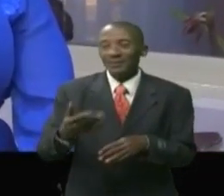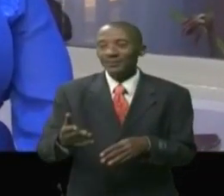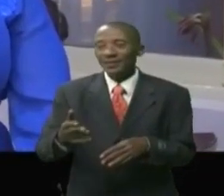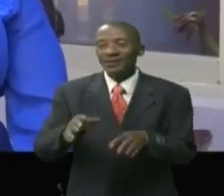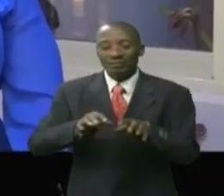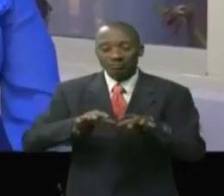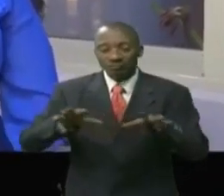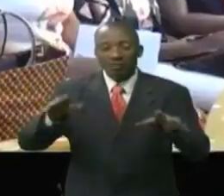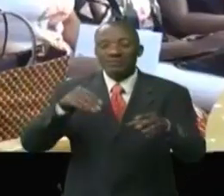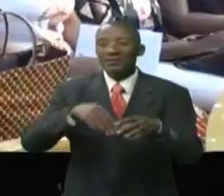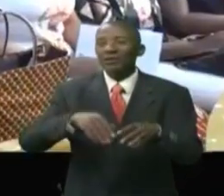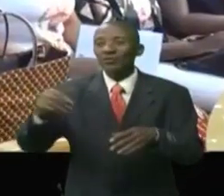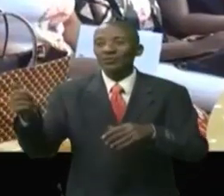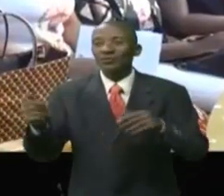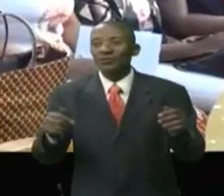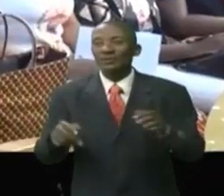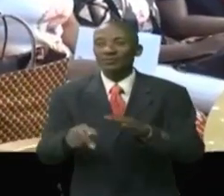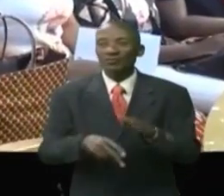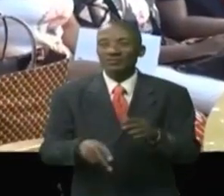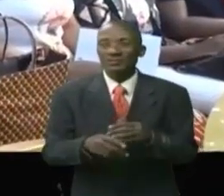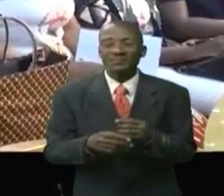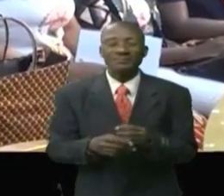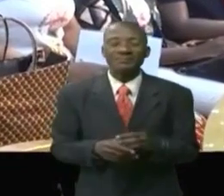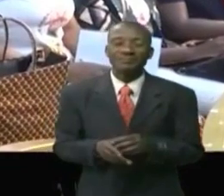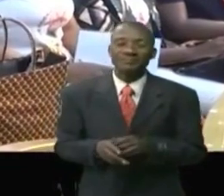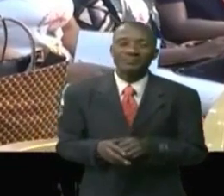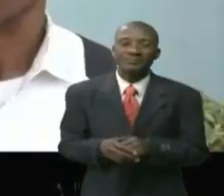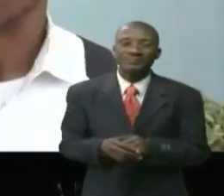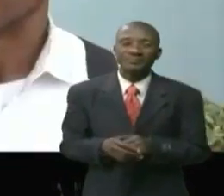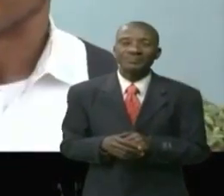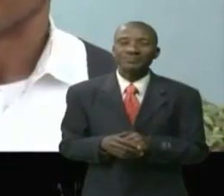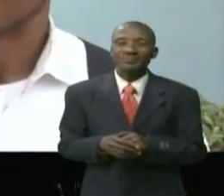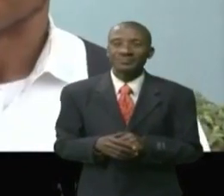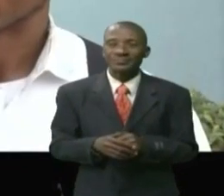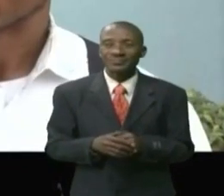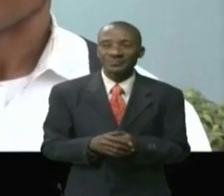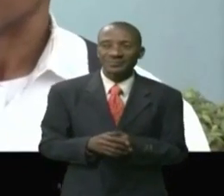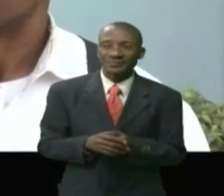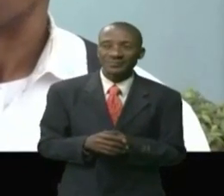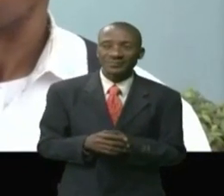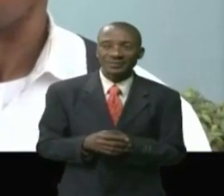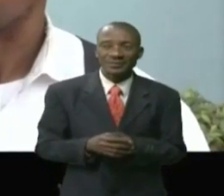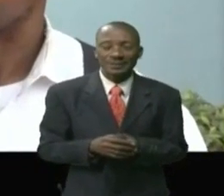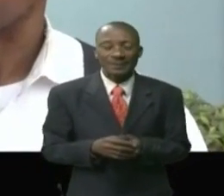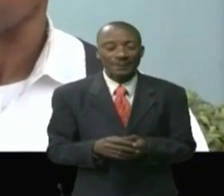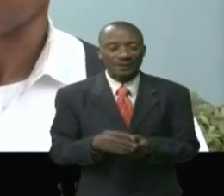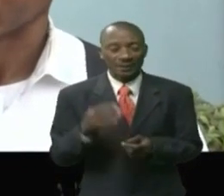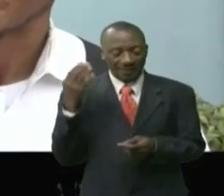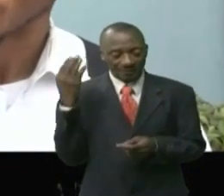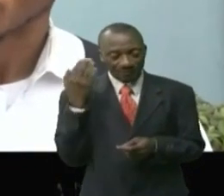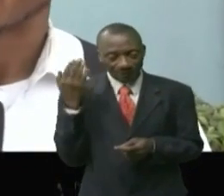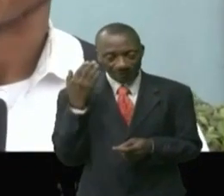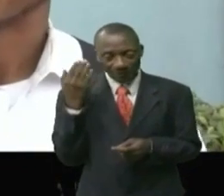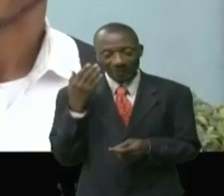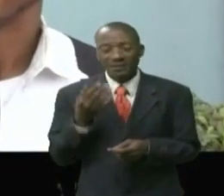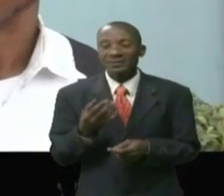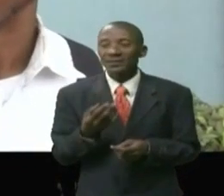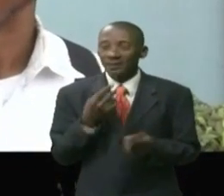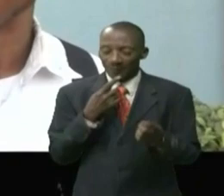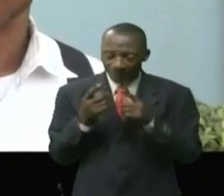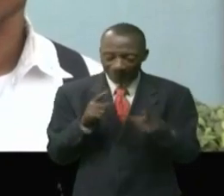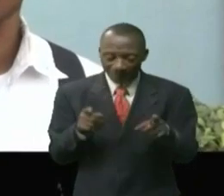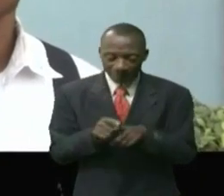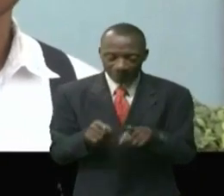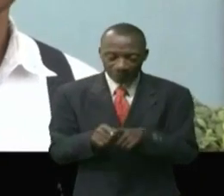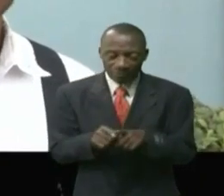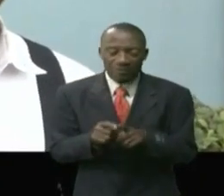enseignements reçus la jeunesse d'aujourd'hui doit d'abord comprendre euh ses droits et le devoir à exercer pour ne pas